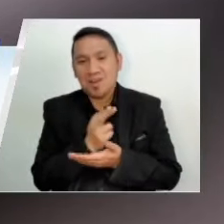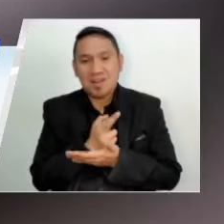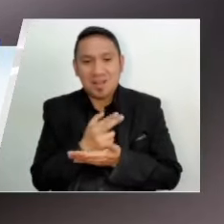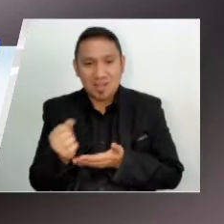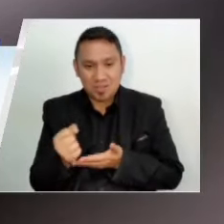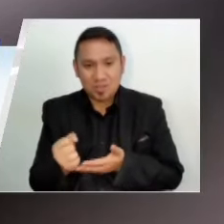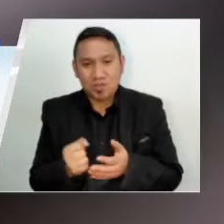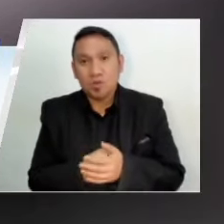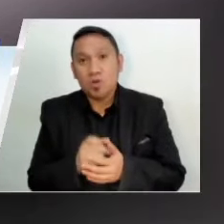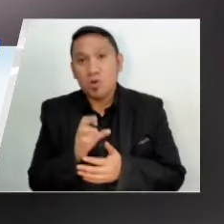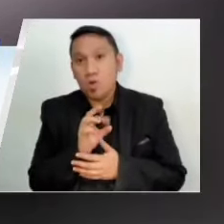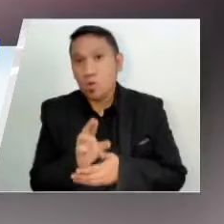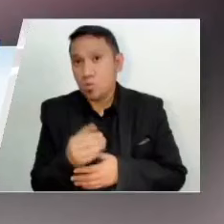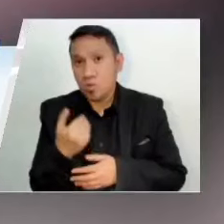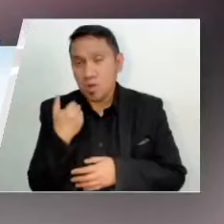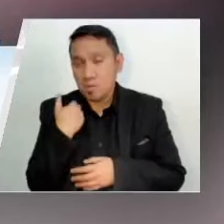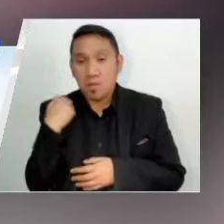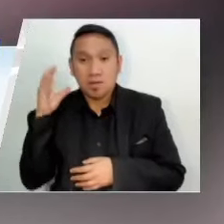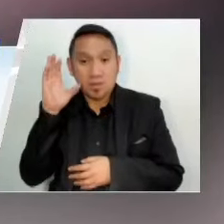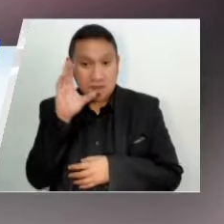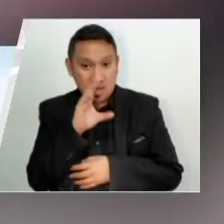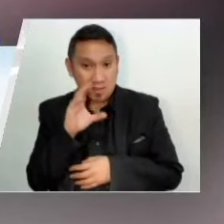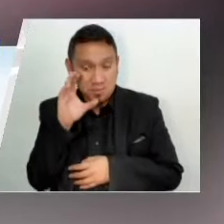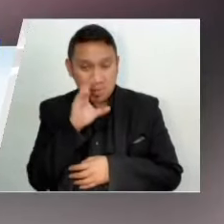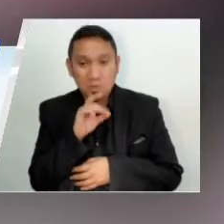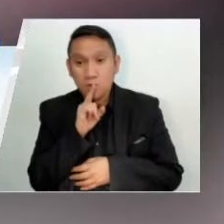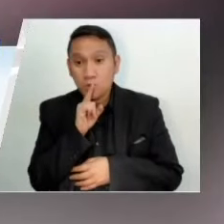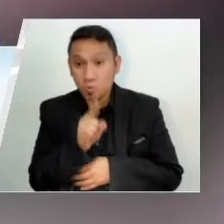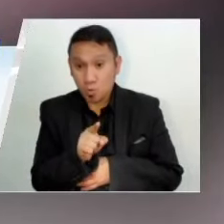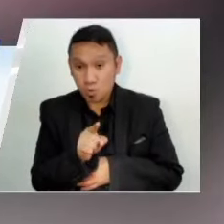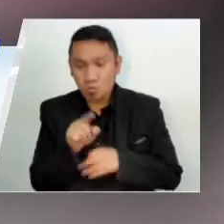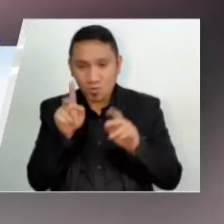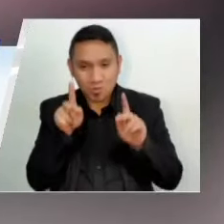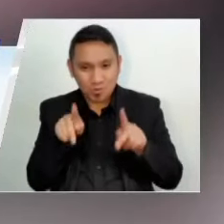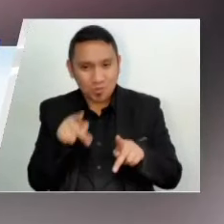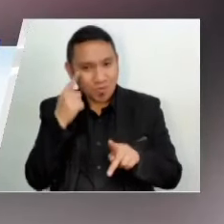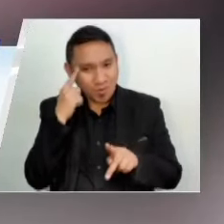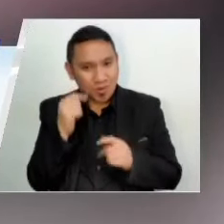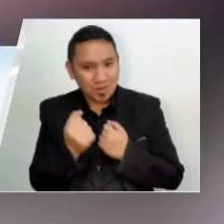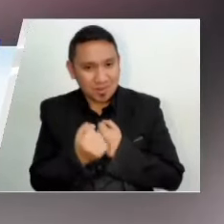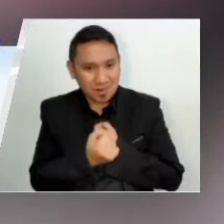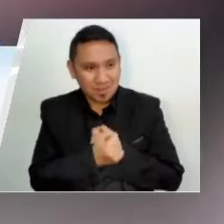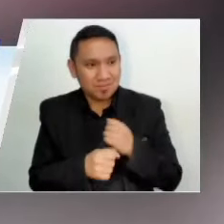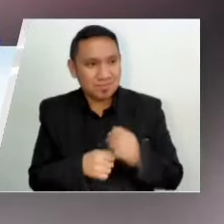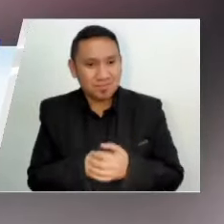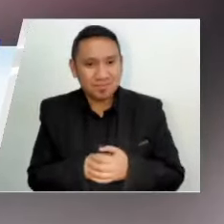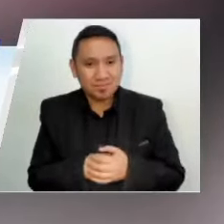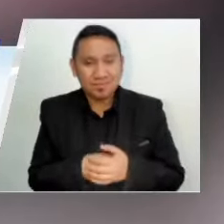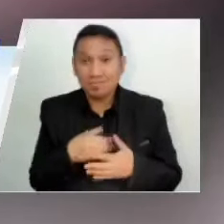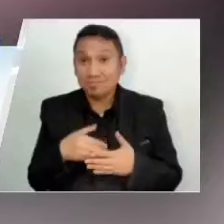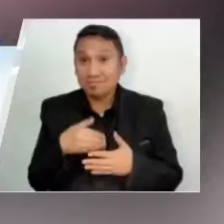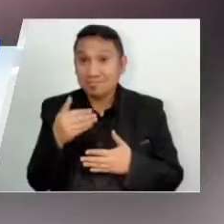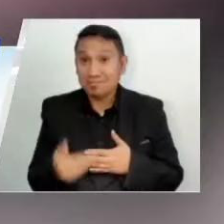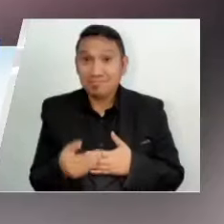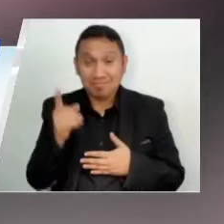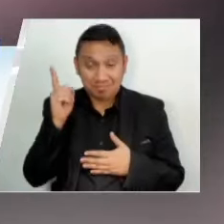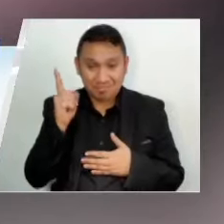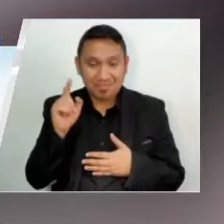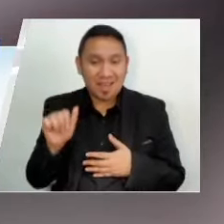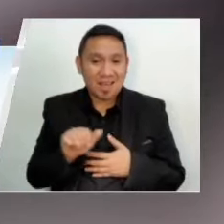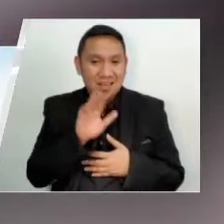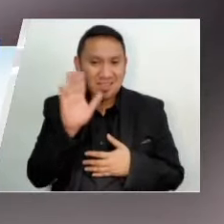pa nahanap ang the one. Inspired ng mga chatbot sa ancient Chinese characters gaya ng mga